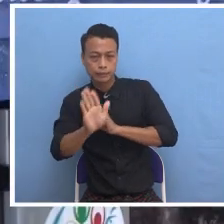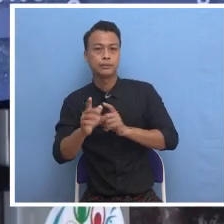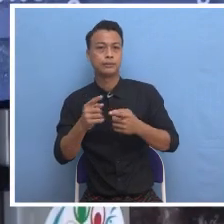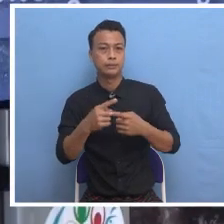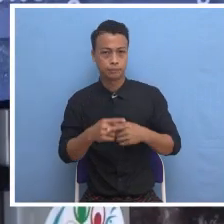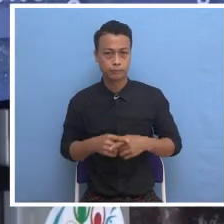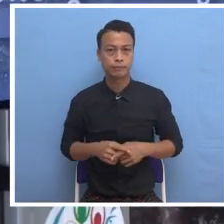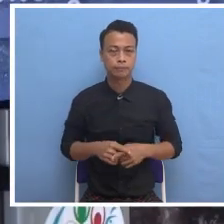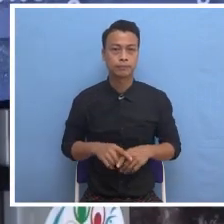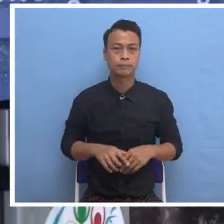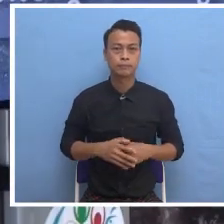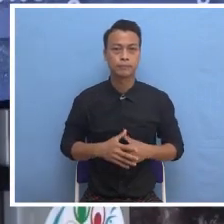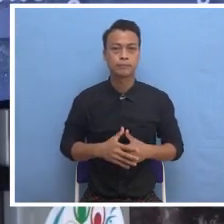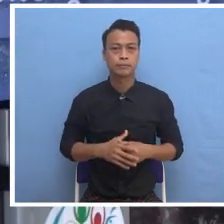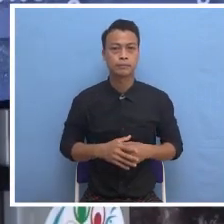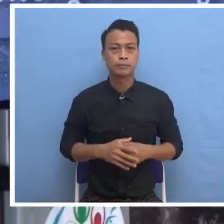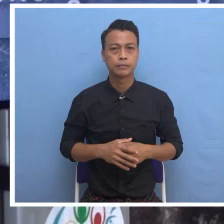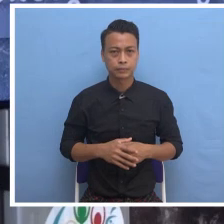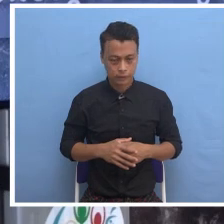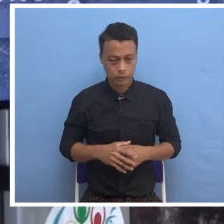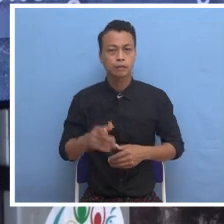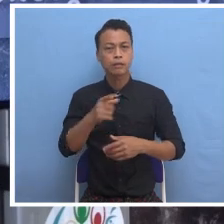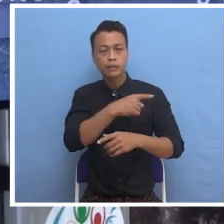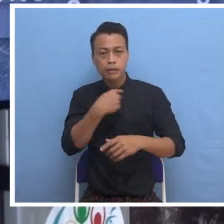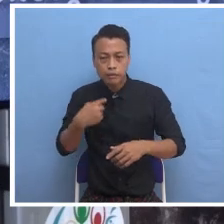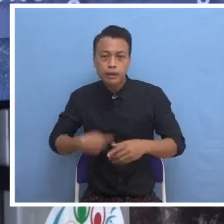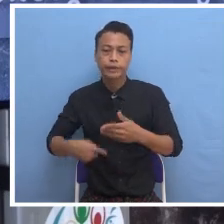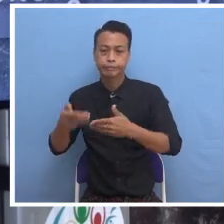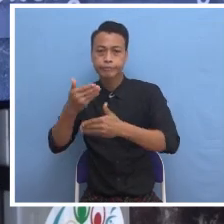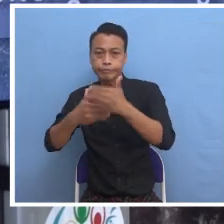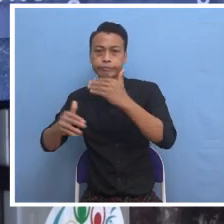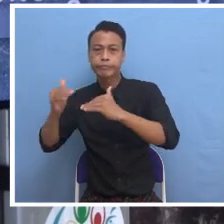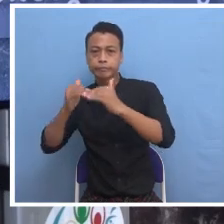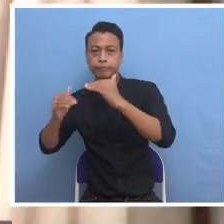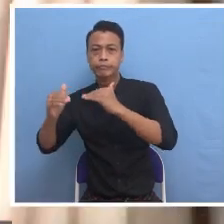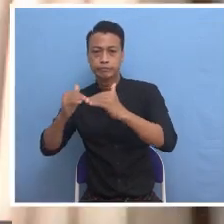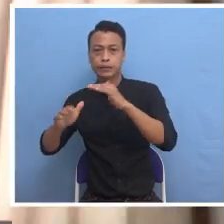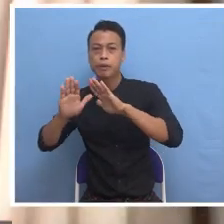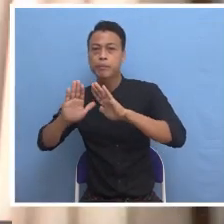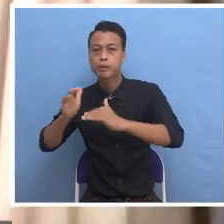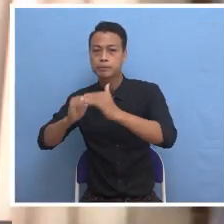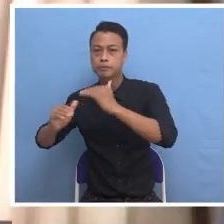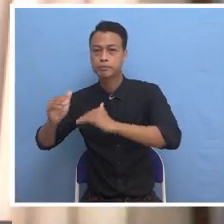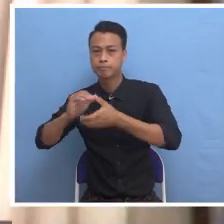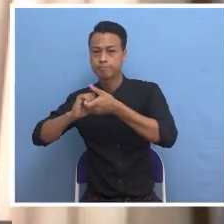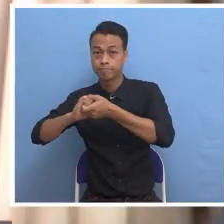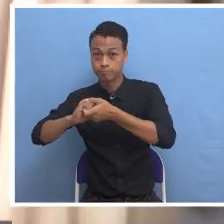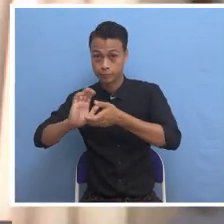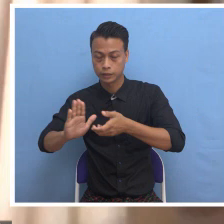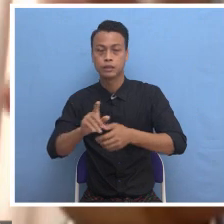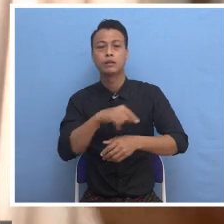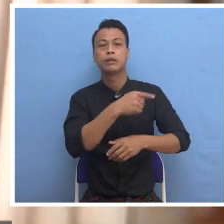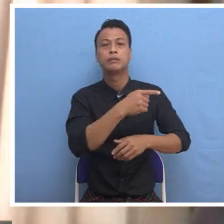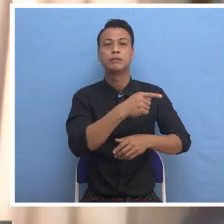တို့ကပုံညင်ညွတ်ပြီးတော့ကျွန်တော်တို့အနေနဲ့အဆောင်အပြောတဲ့နော် mechanism နေနဲ့ထိန်းနိုင်မယ်ဆိုရင်နော်အလိုက်ထိုက်လေးတော့ကျွန်တော်တို့ကနော်ဒါ resilient theory လို့ခေါ်